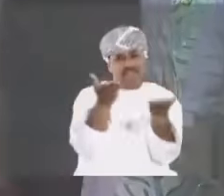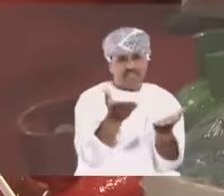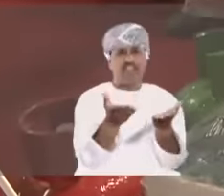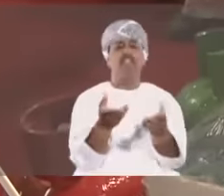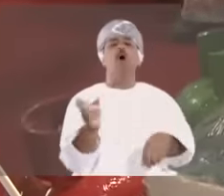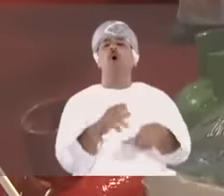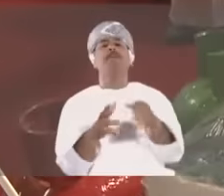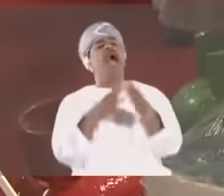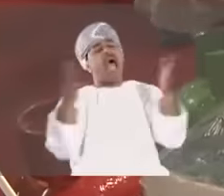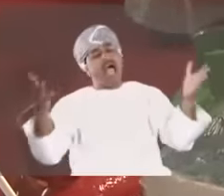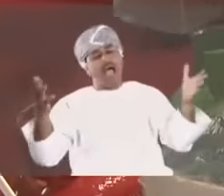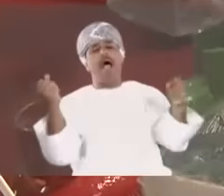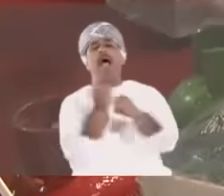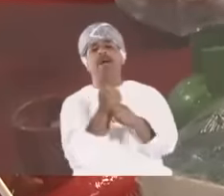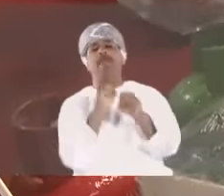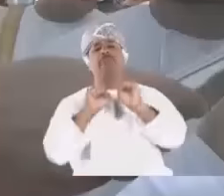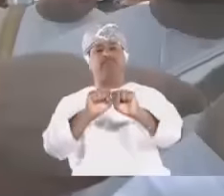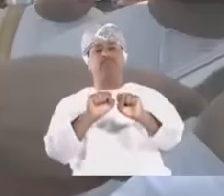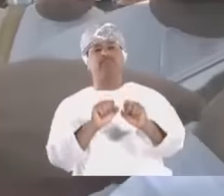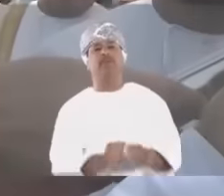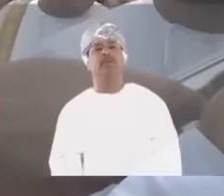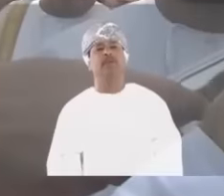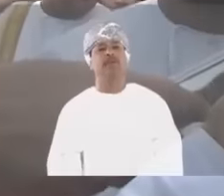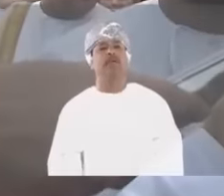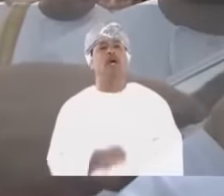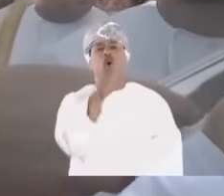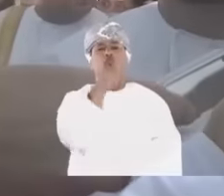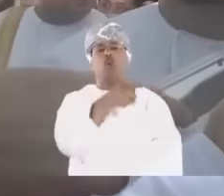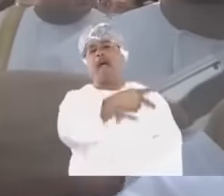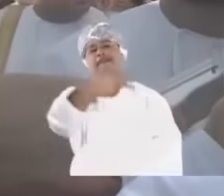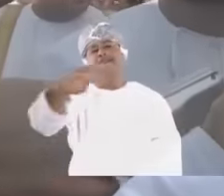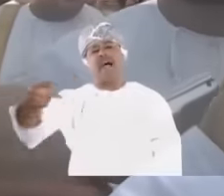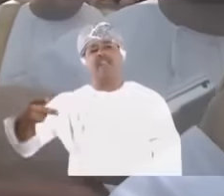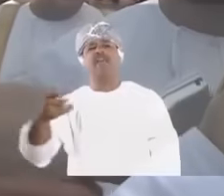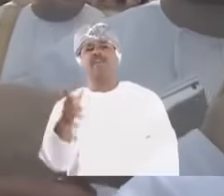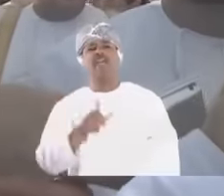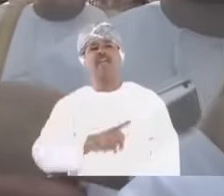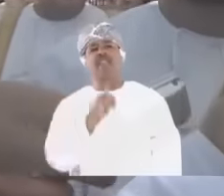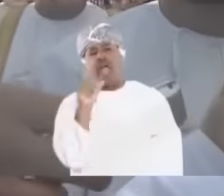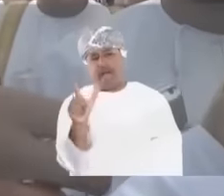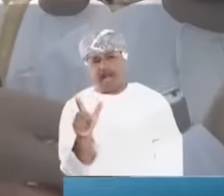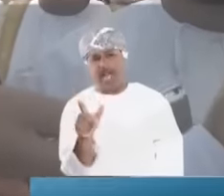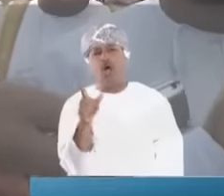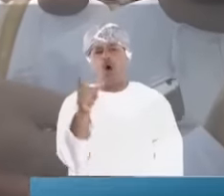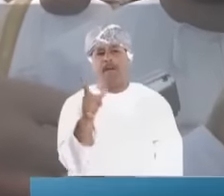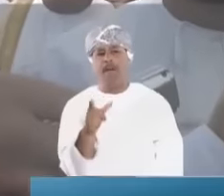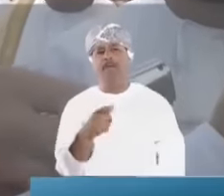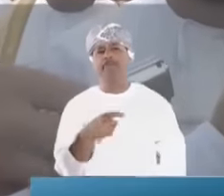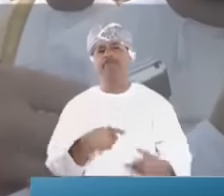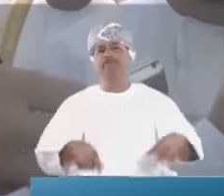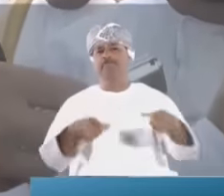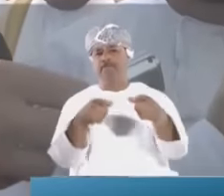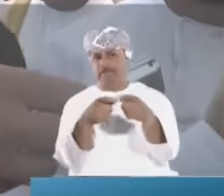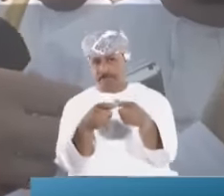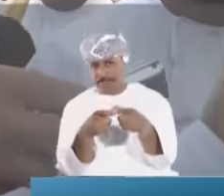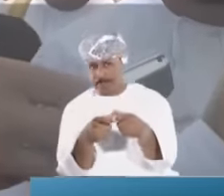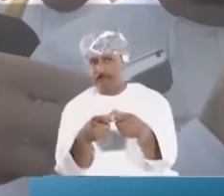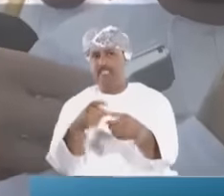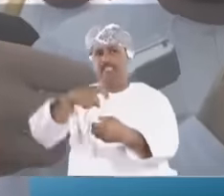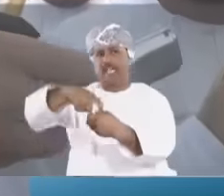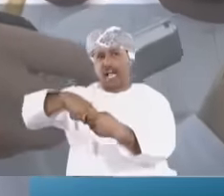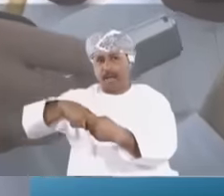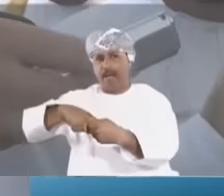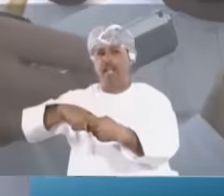لتوسيعة أعمالهم التجارية. في هذا المعرض أيضا نتمنى إن شاء الله أن تعقد علاقات